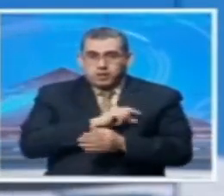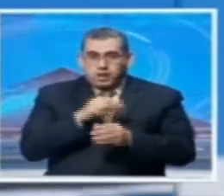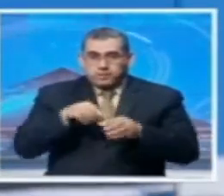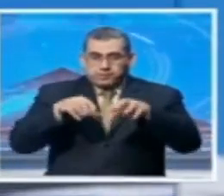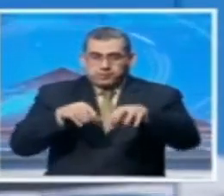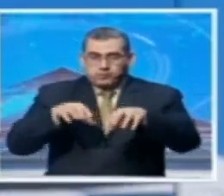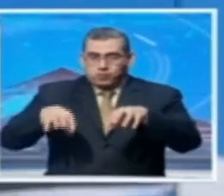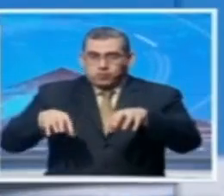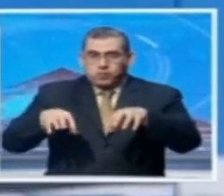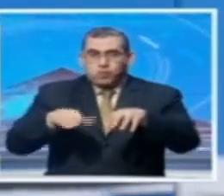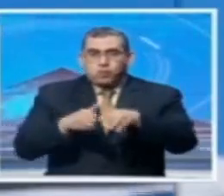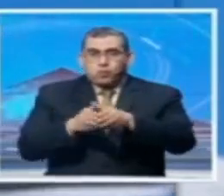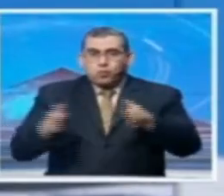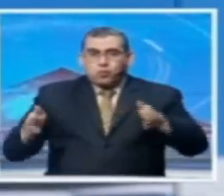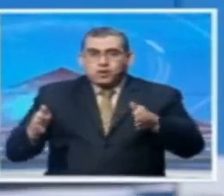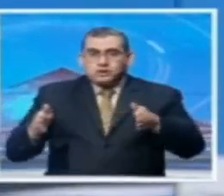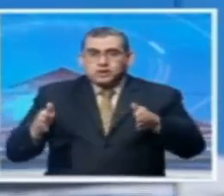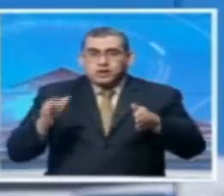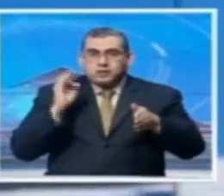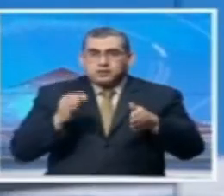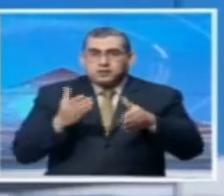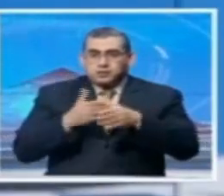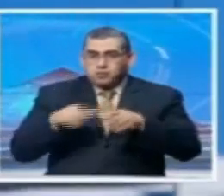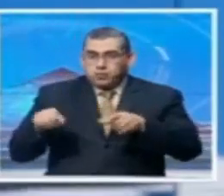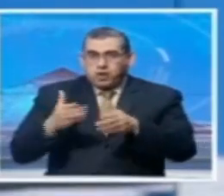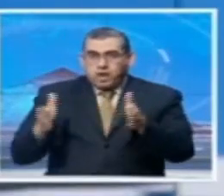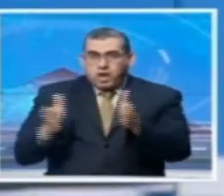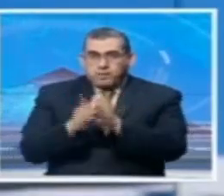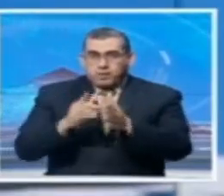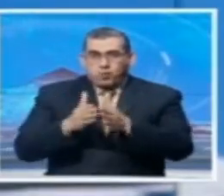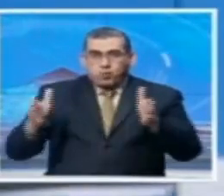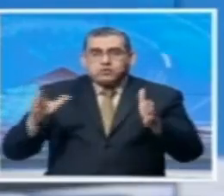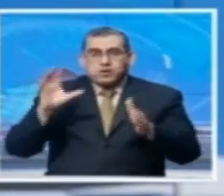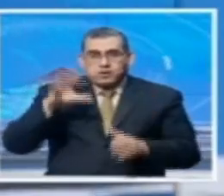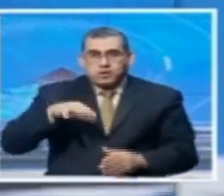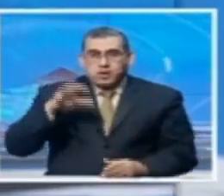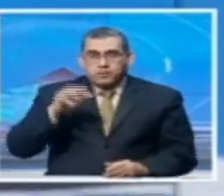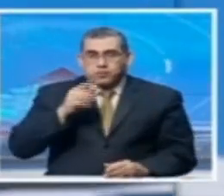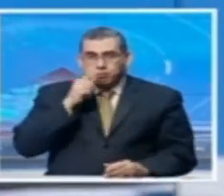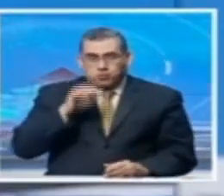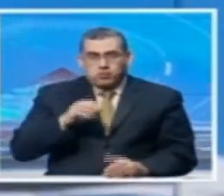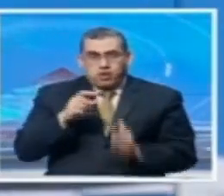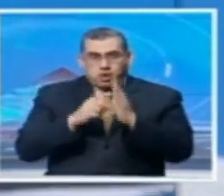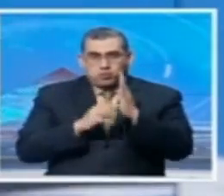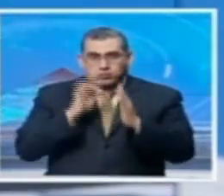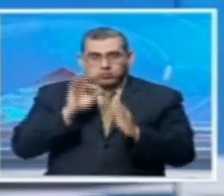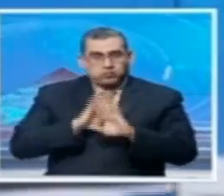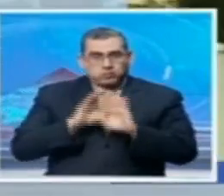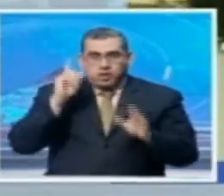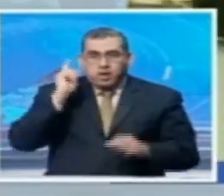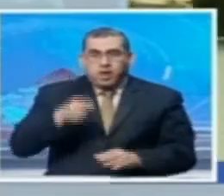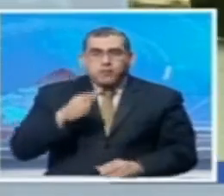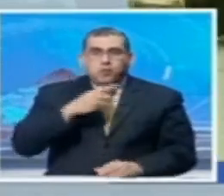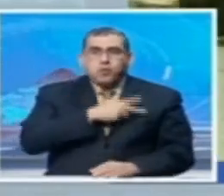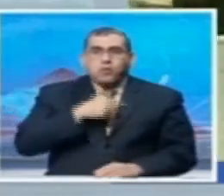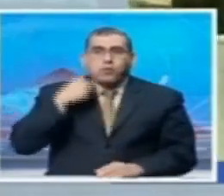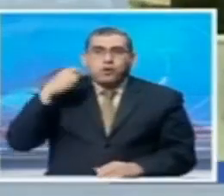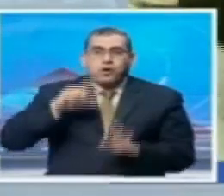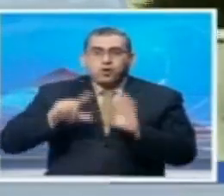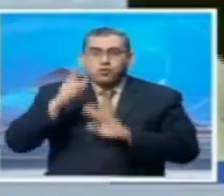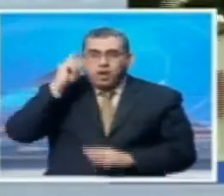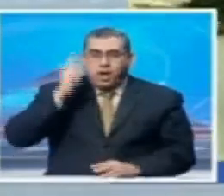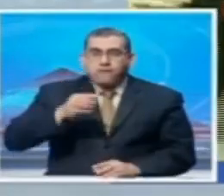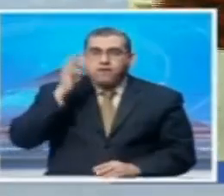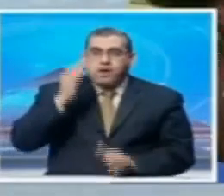فيه يعني مسافة كافية طبعا. ده تعليمات كمان عليا، مش مجرد